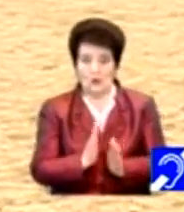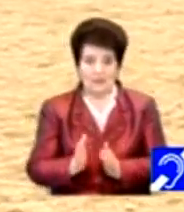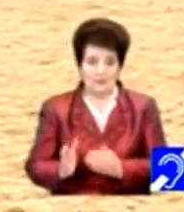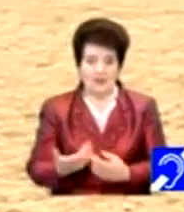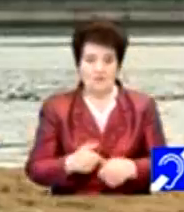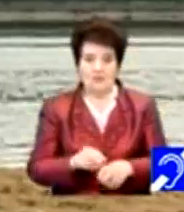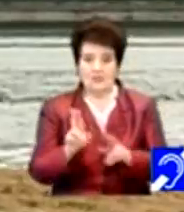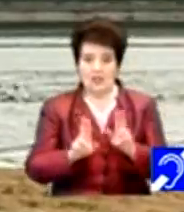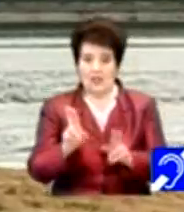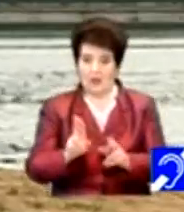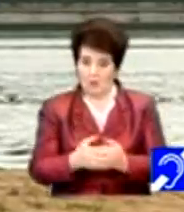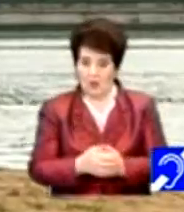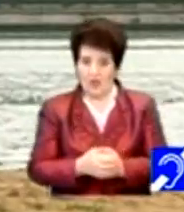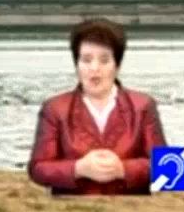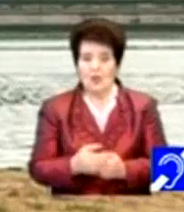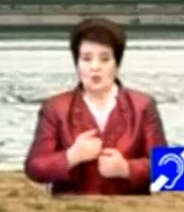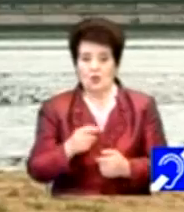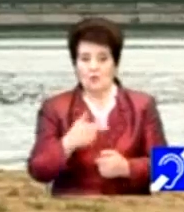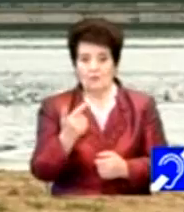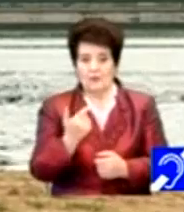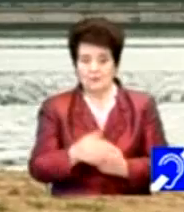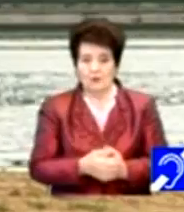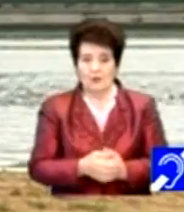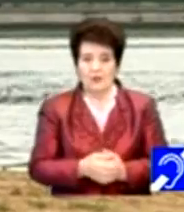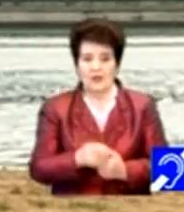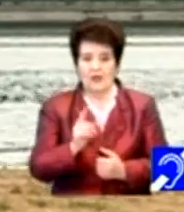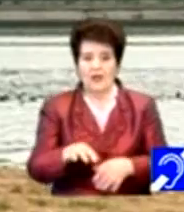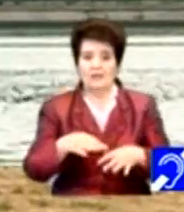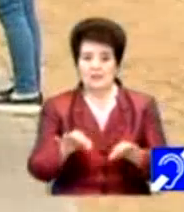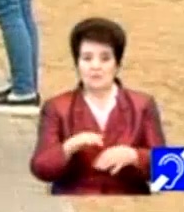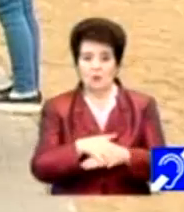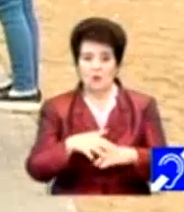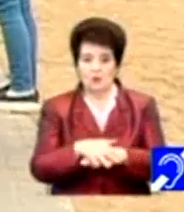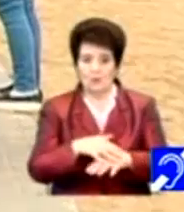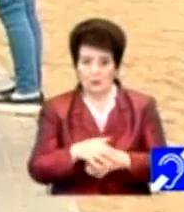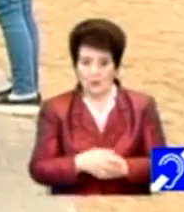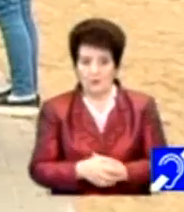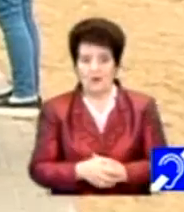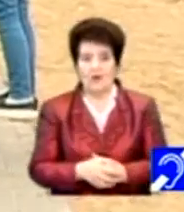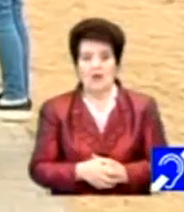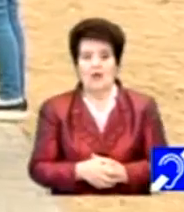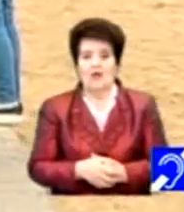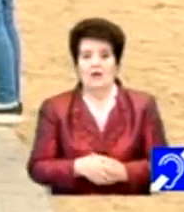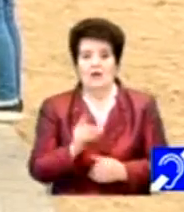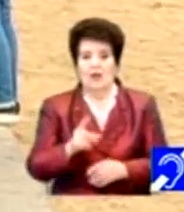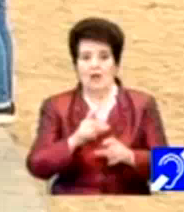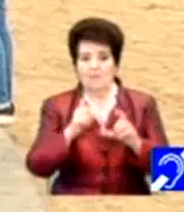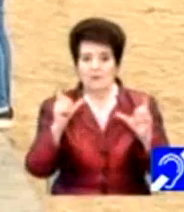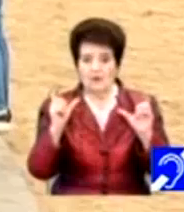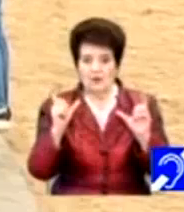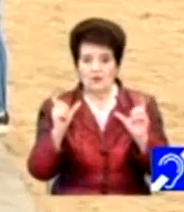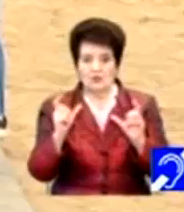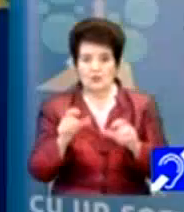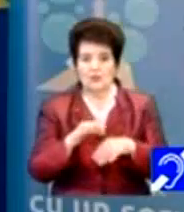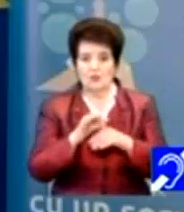aceste reguli de bun comportament. Eu mă refer la transportul public, eu mă refer la cele măști